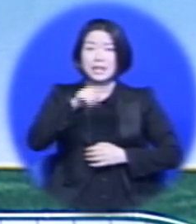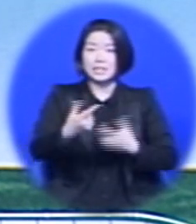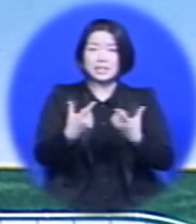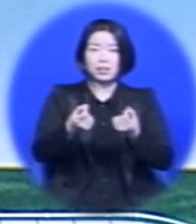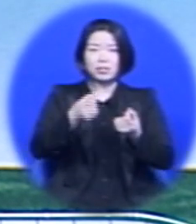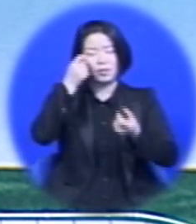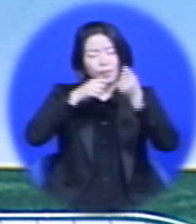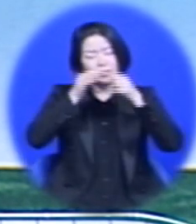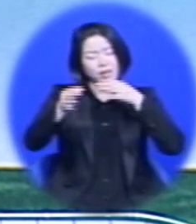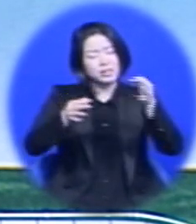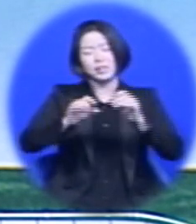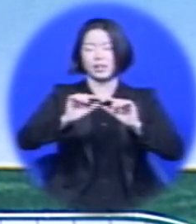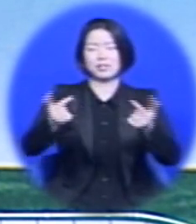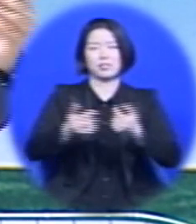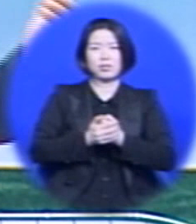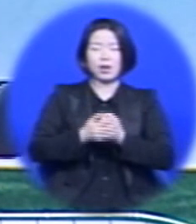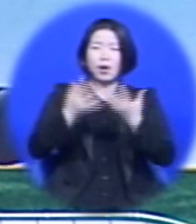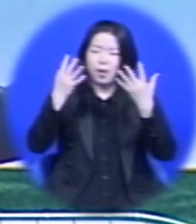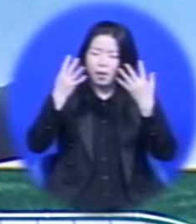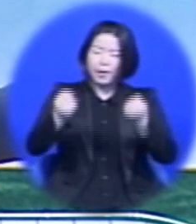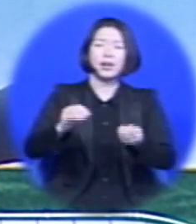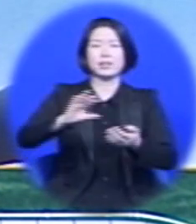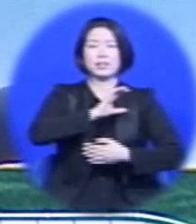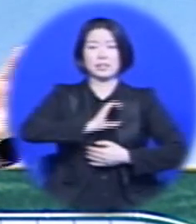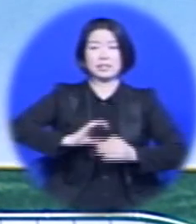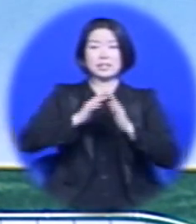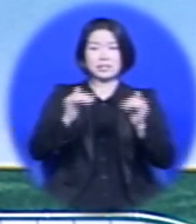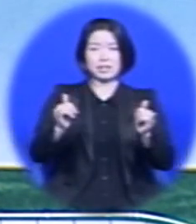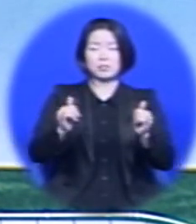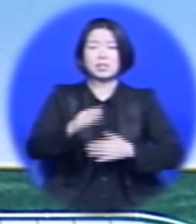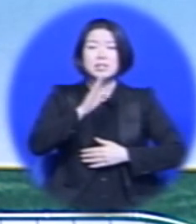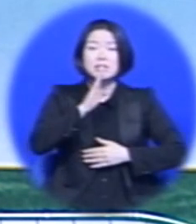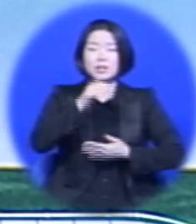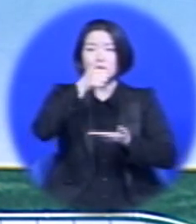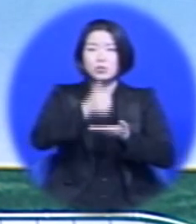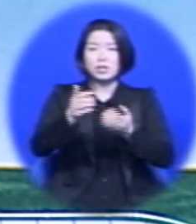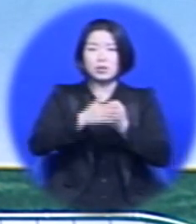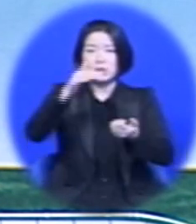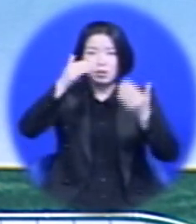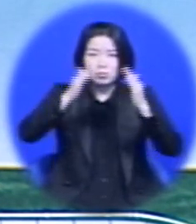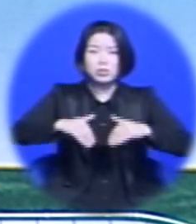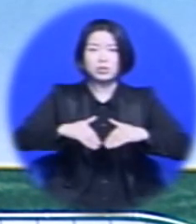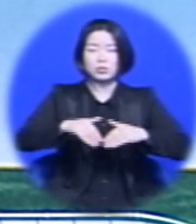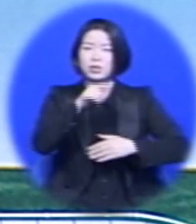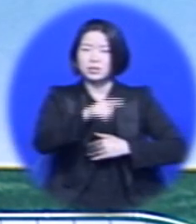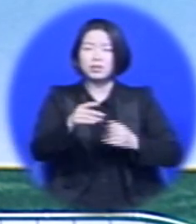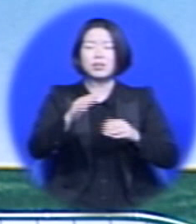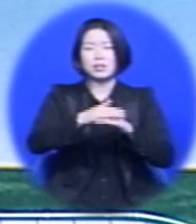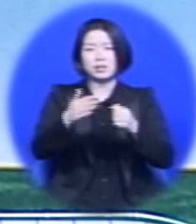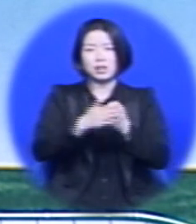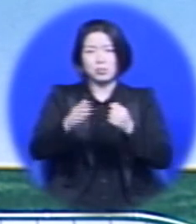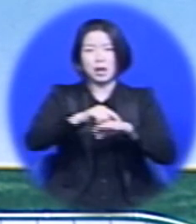하는게 아닙니다 얼마나 많은 그리스도인들이 실제로 죄에 무너지고 그것 때문에 마음이